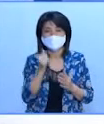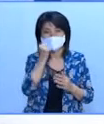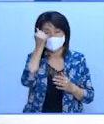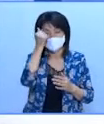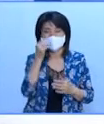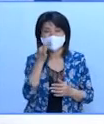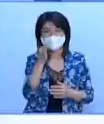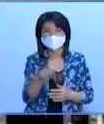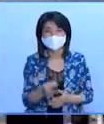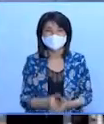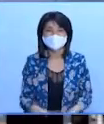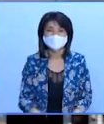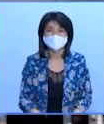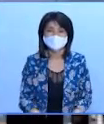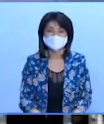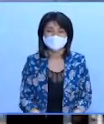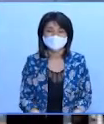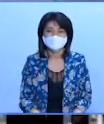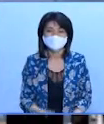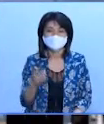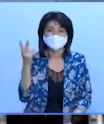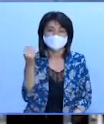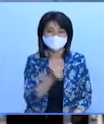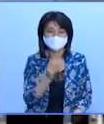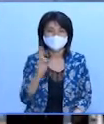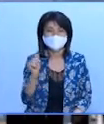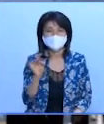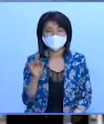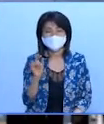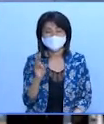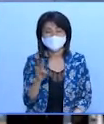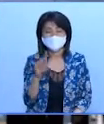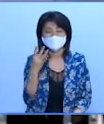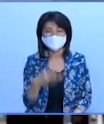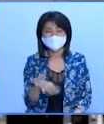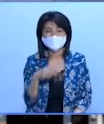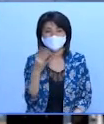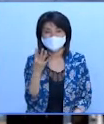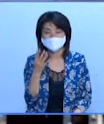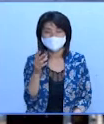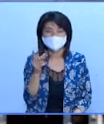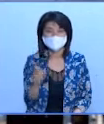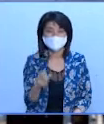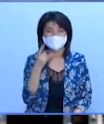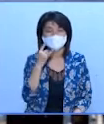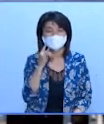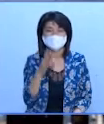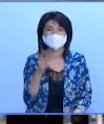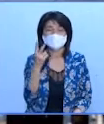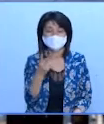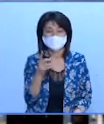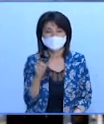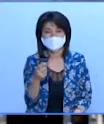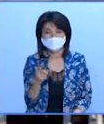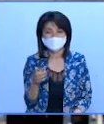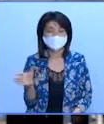ақтарып кетті. Екі апта карантинде болған 54-тің 9-ы Павлодар облысынан, оның 2-і Екібастұздан,